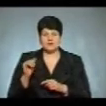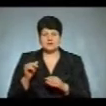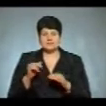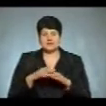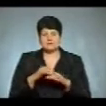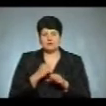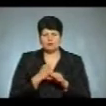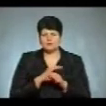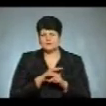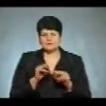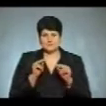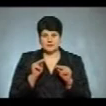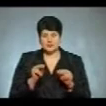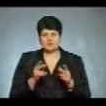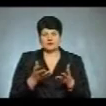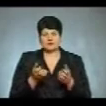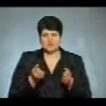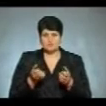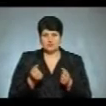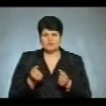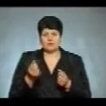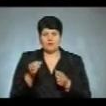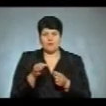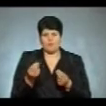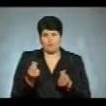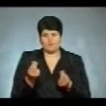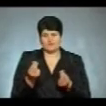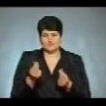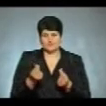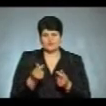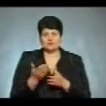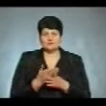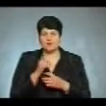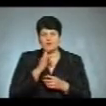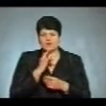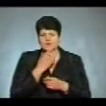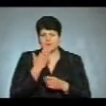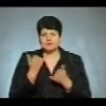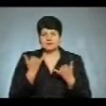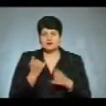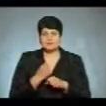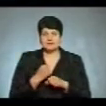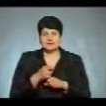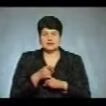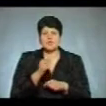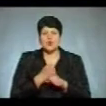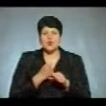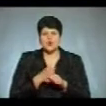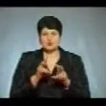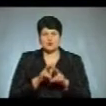роботи з недобросовісними отримувачами монетизованої субсидії поки немає. Нині працюють над її розробкою.